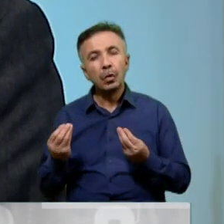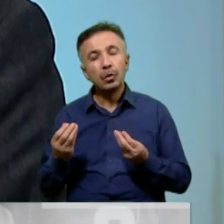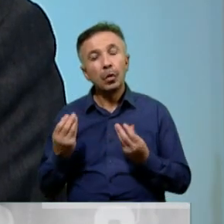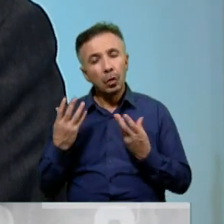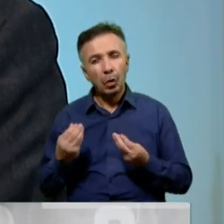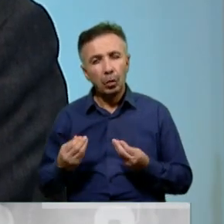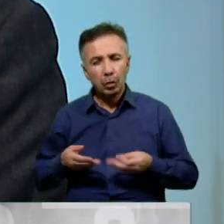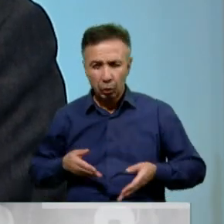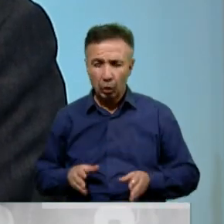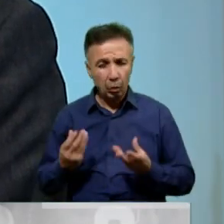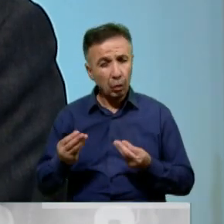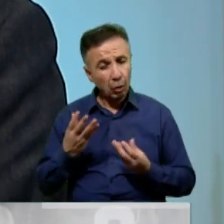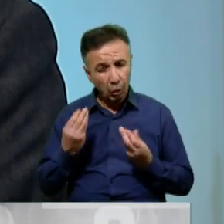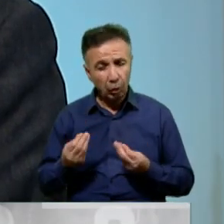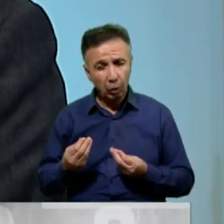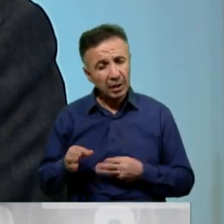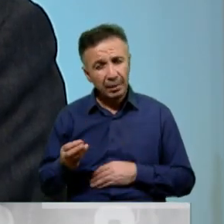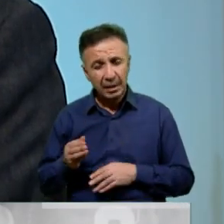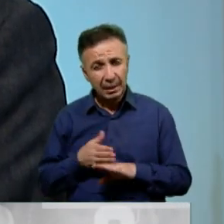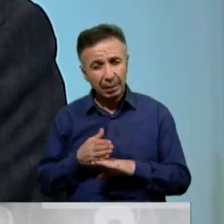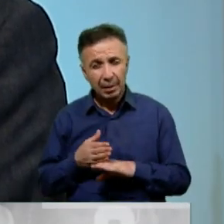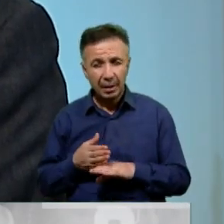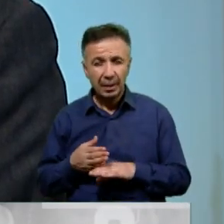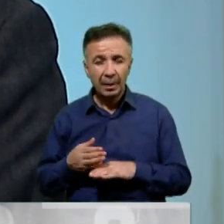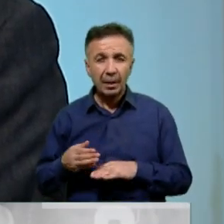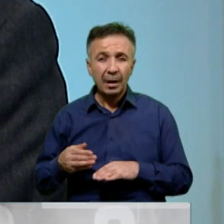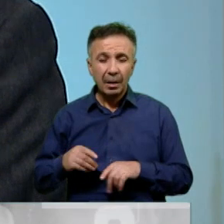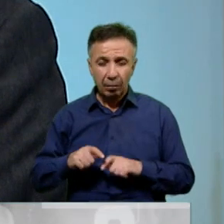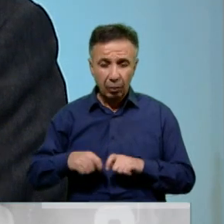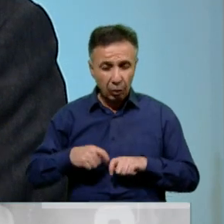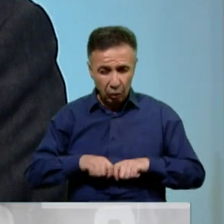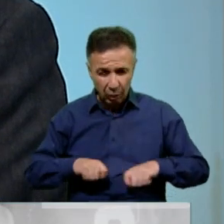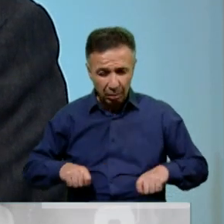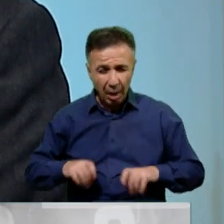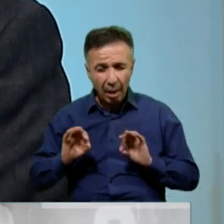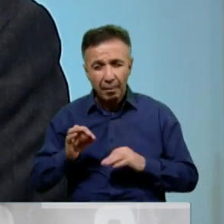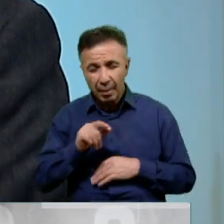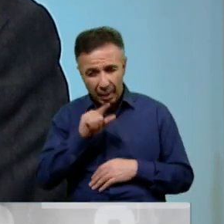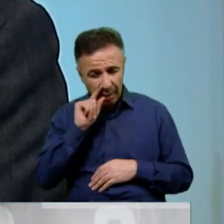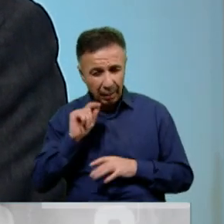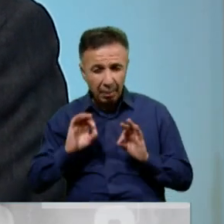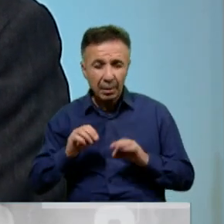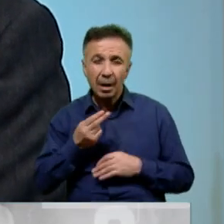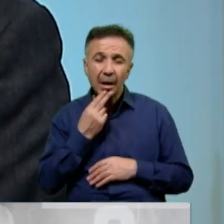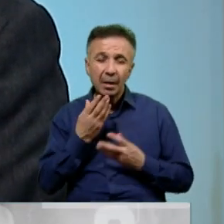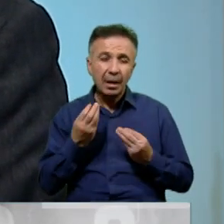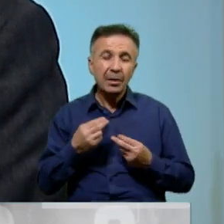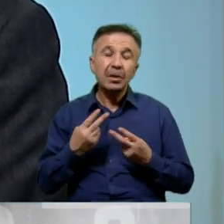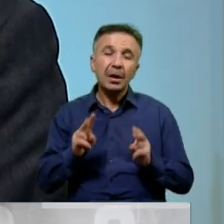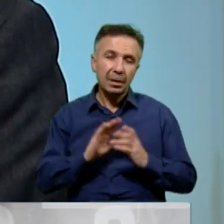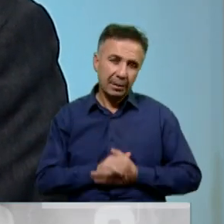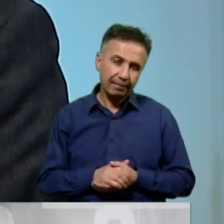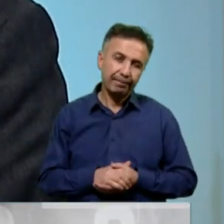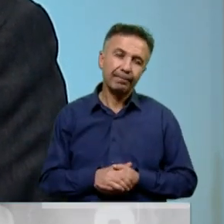bu oldu gibi sebeplerle kordon bağlatmak hem erkekler için hem de kadınlar için caiz